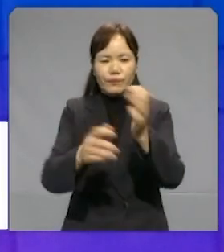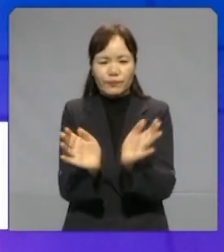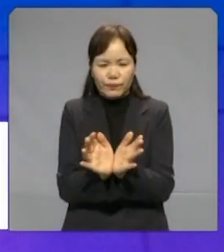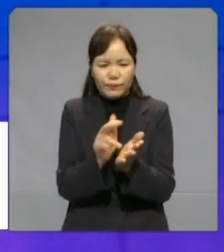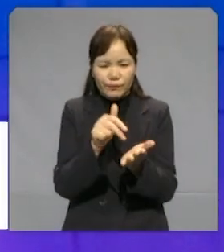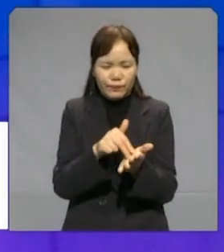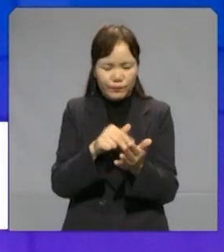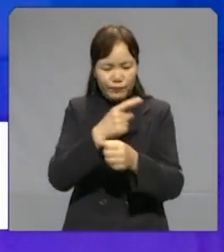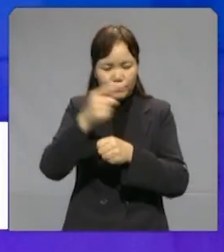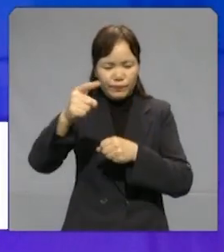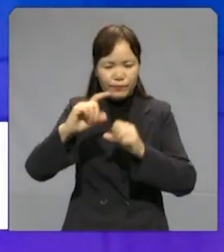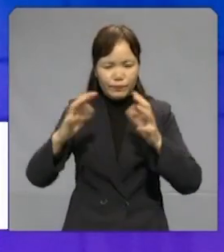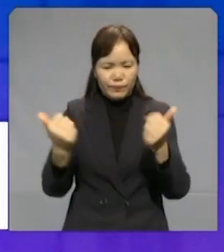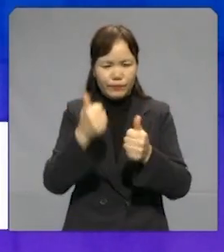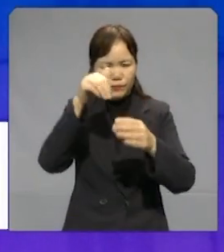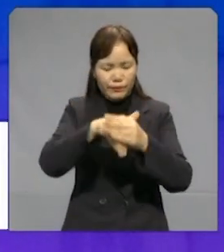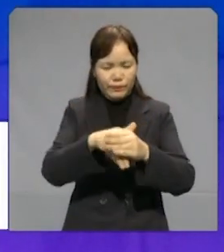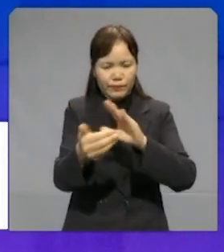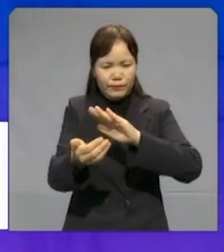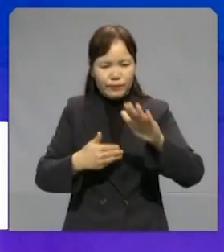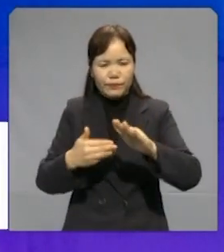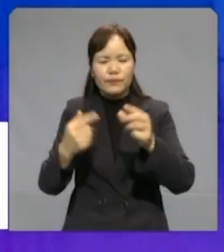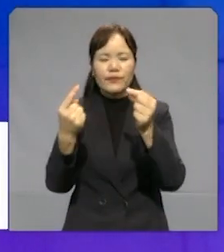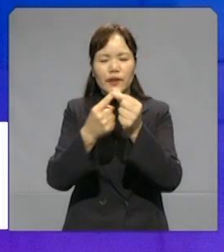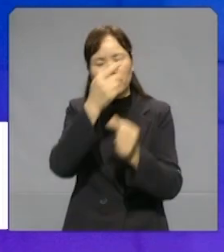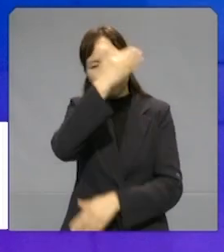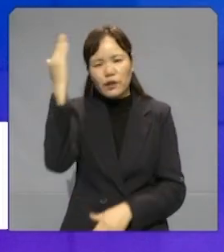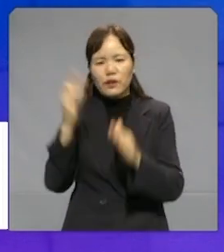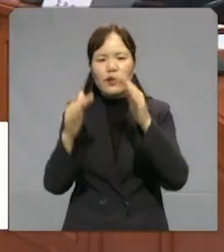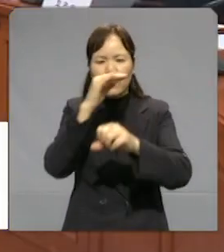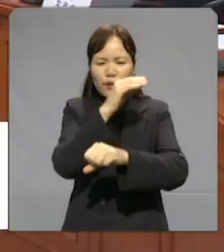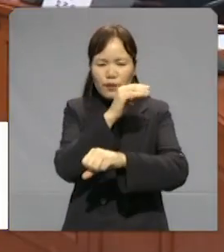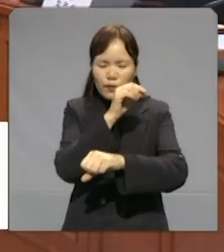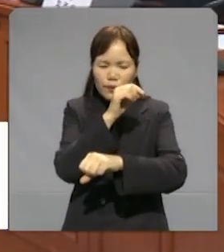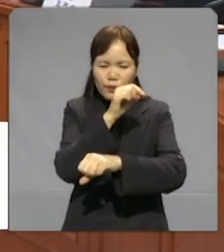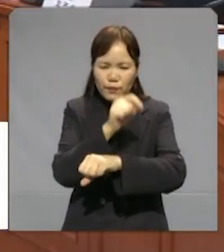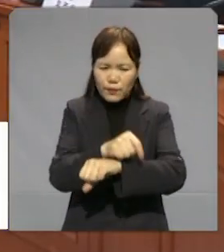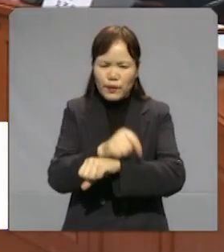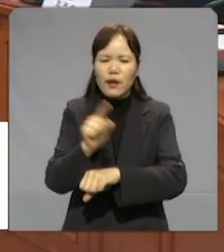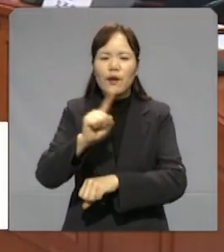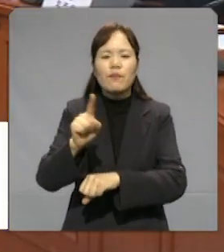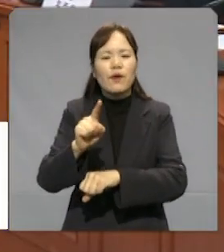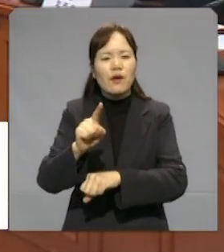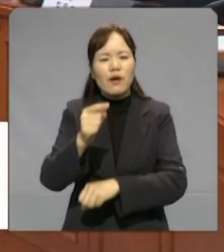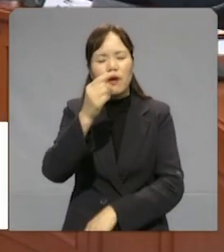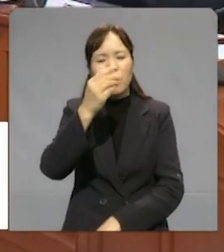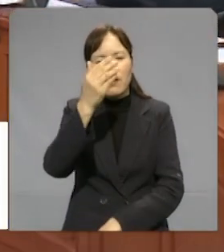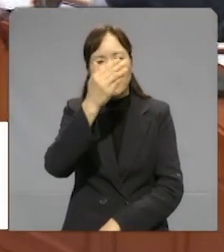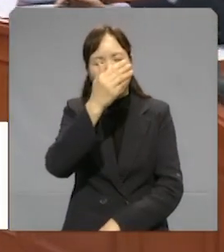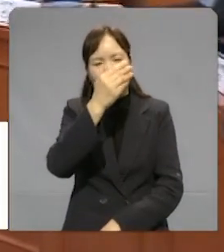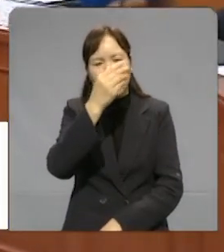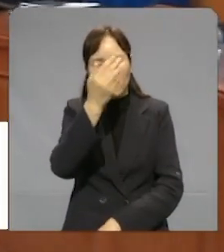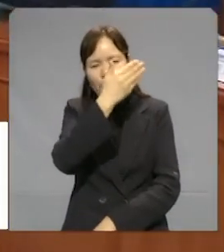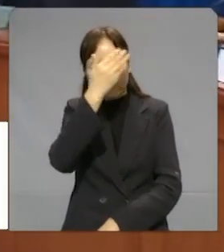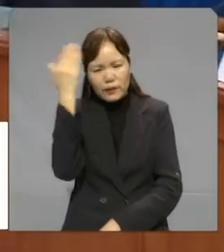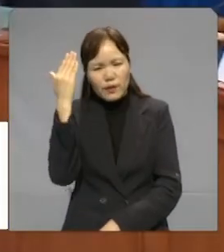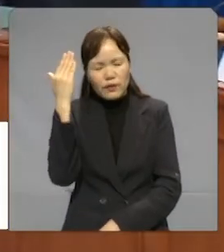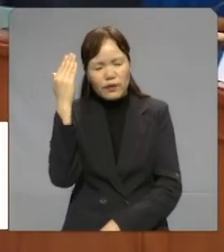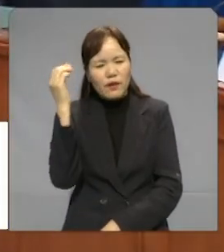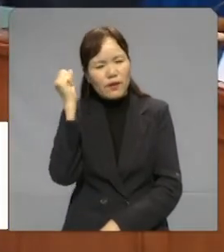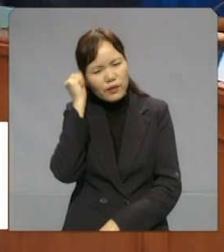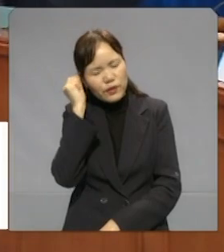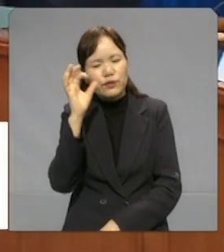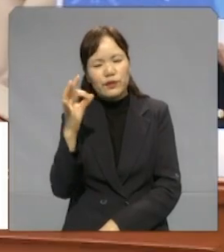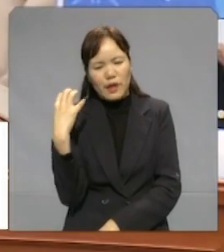더불어민주당이 내년 총선을 앞두고 1호 청년 정책으로 대학생들의 주거비 부담을 줄여주는 공공기숙사 5만 호 공급